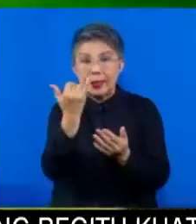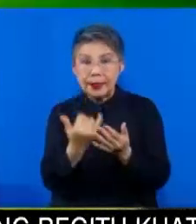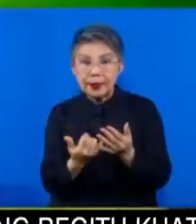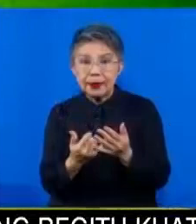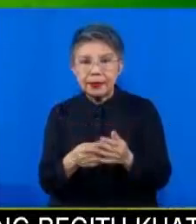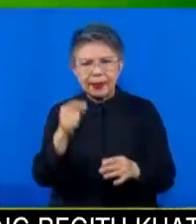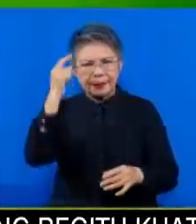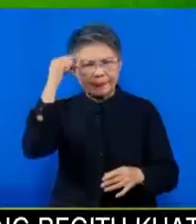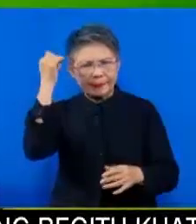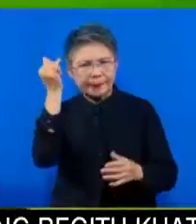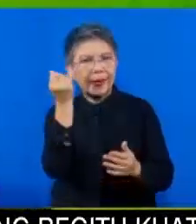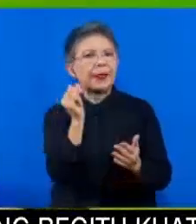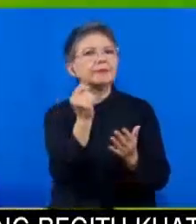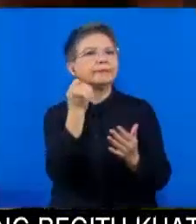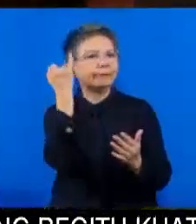skill melukisnya.